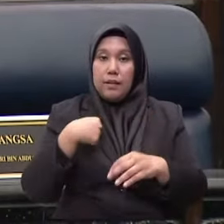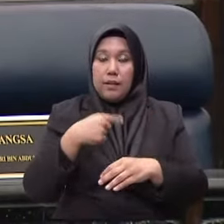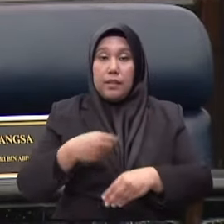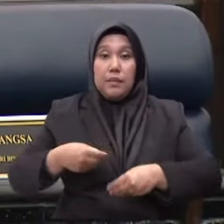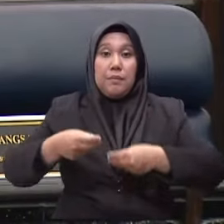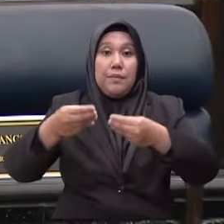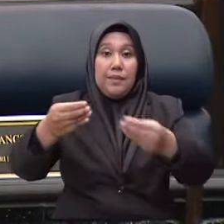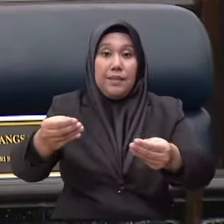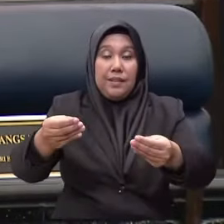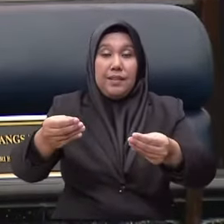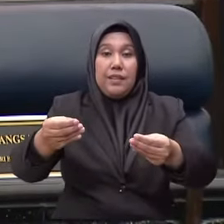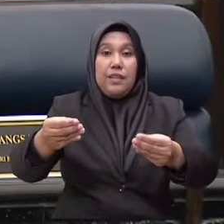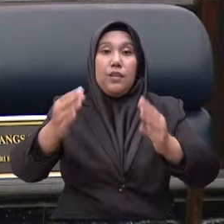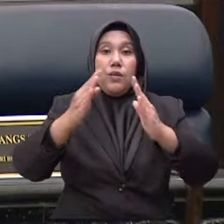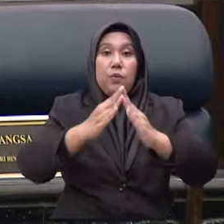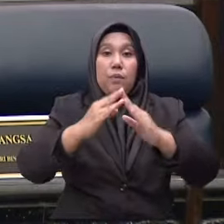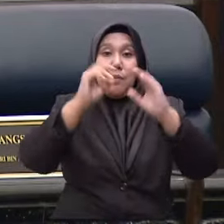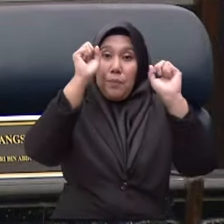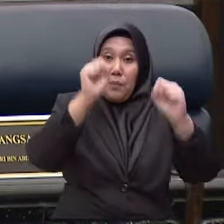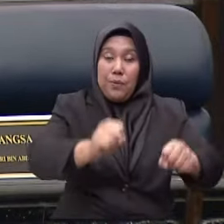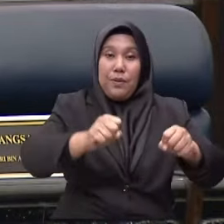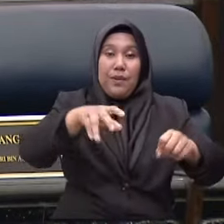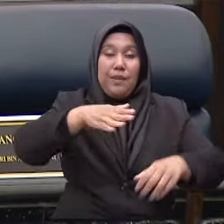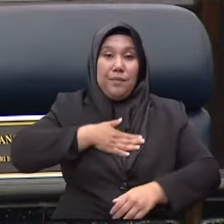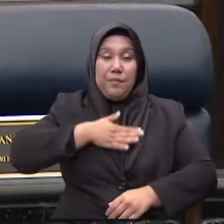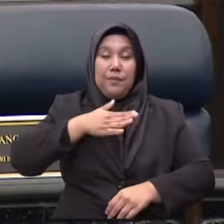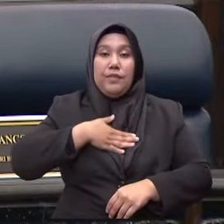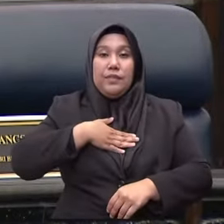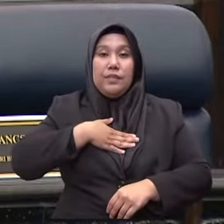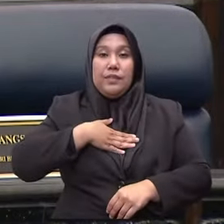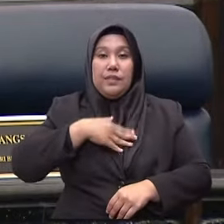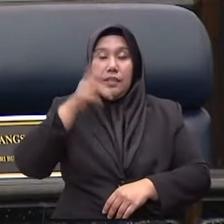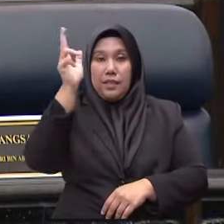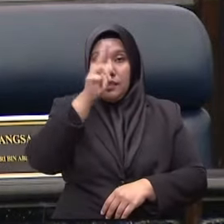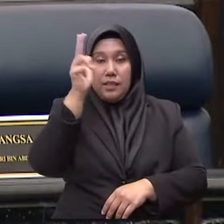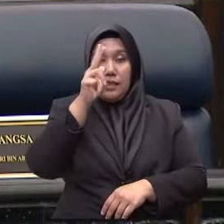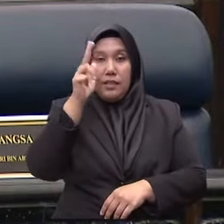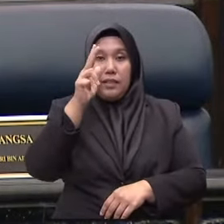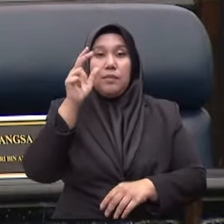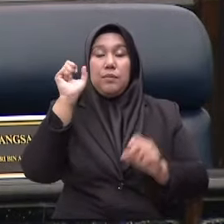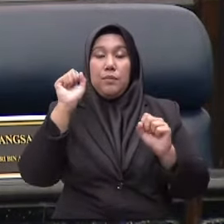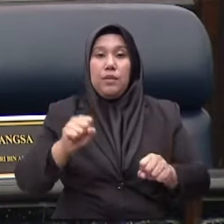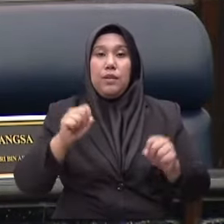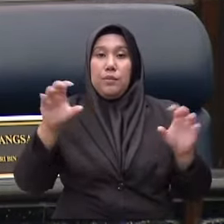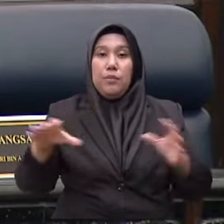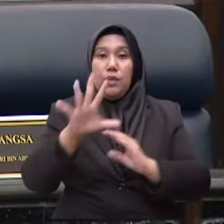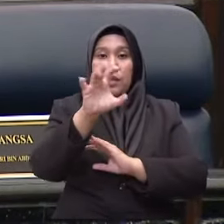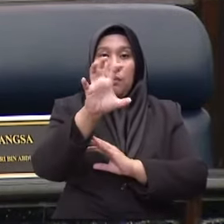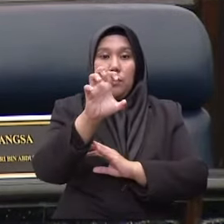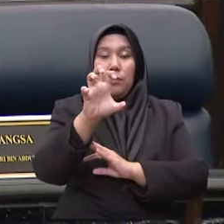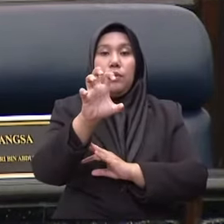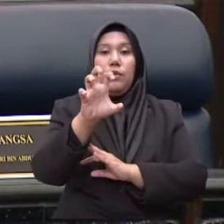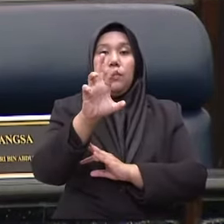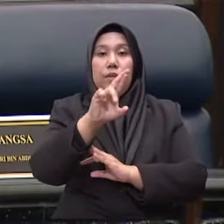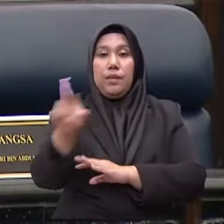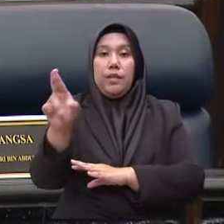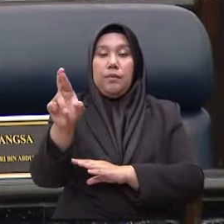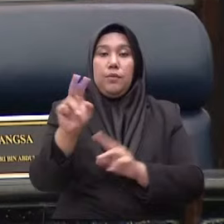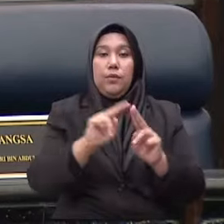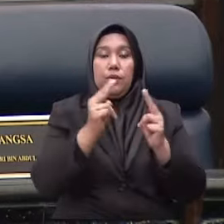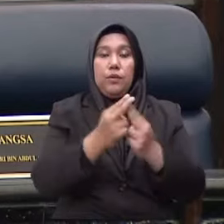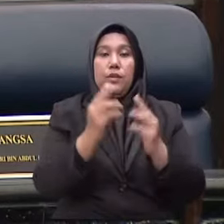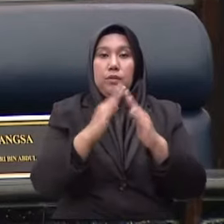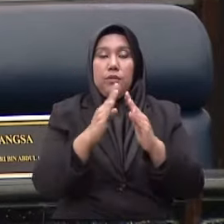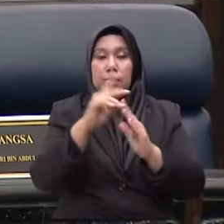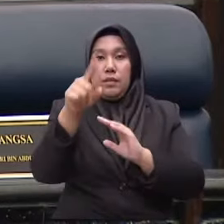rumah mampu milik kerajaan boleh membina rumah rampung bilik sebanyak 50.000 unit rumah mampung bilik setiap tahun